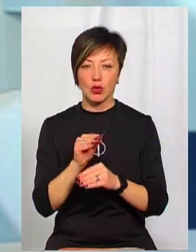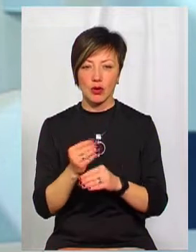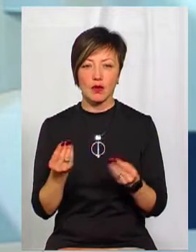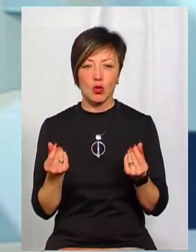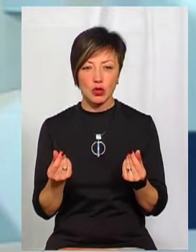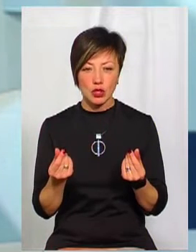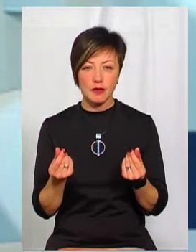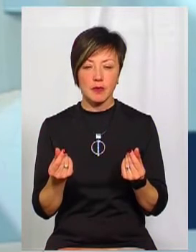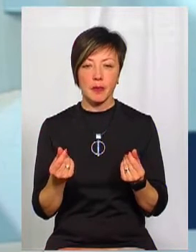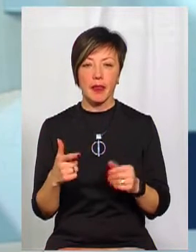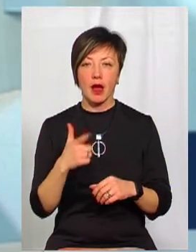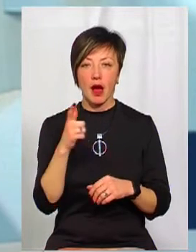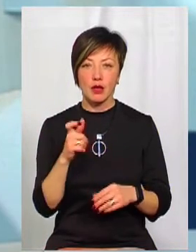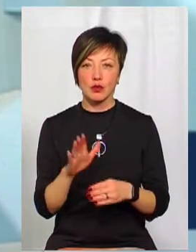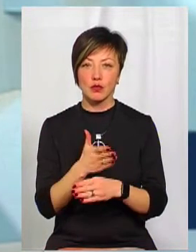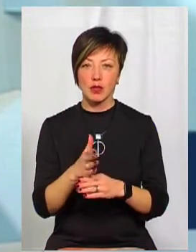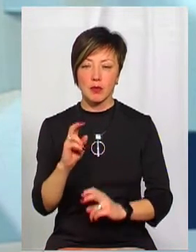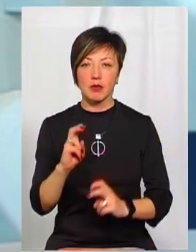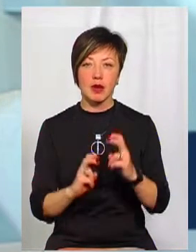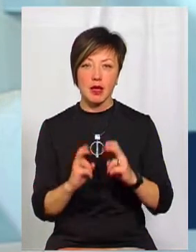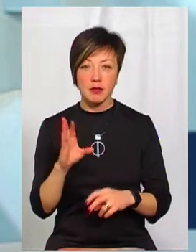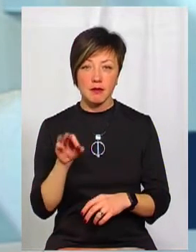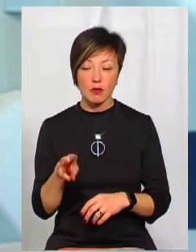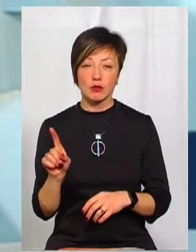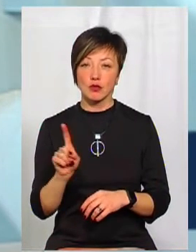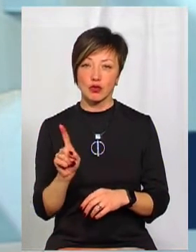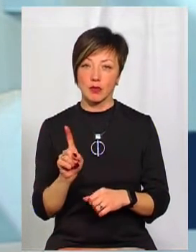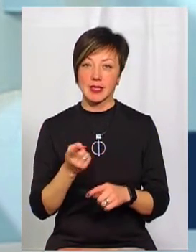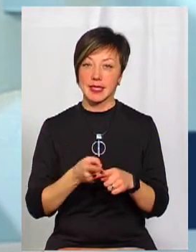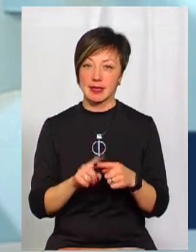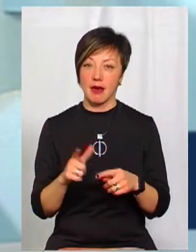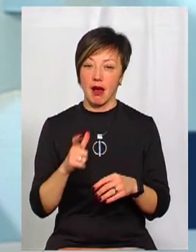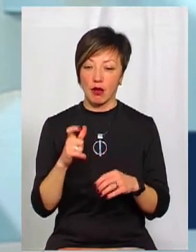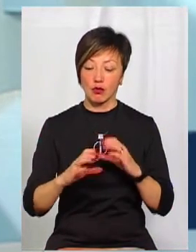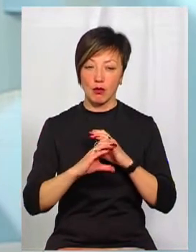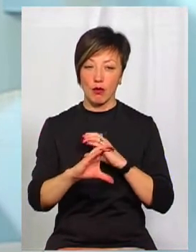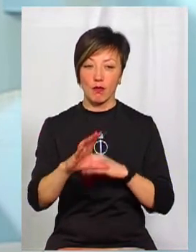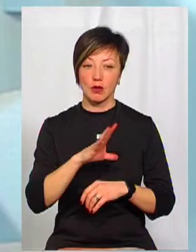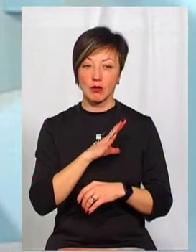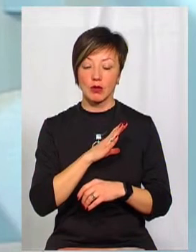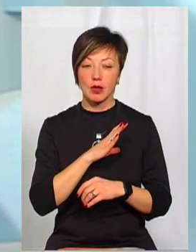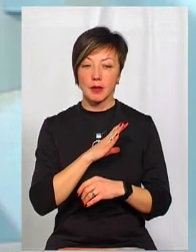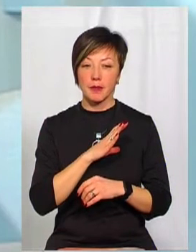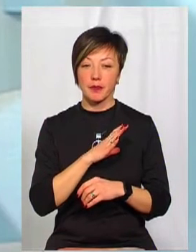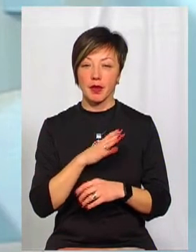додаткових коштів газорозподільним підприємством для того, щоб ці газопроводи були